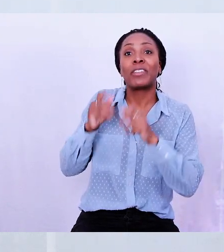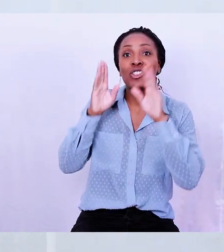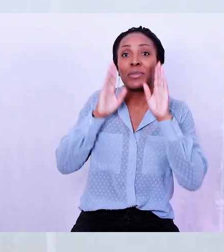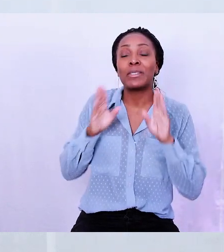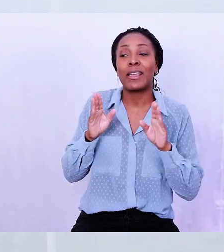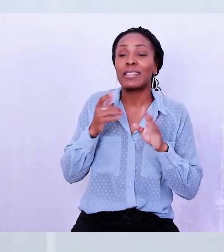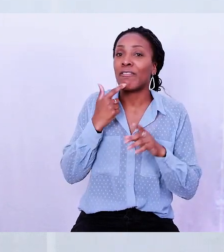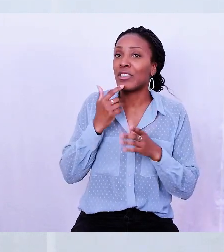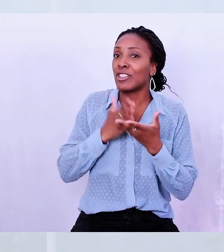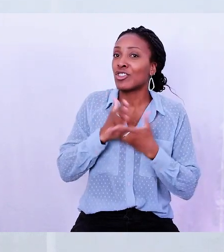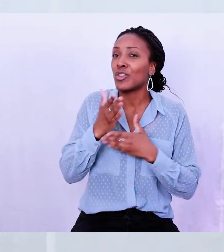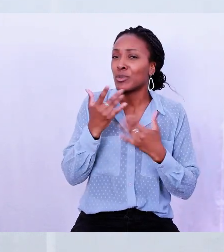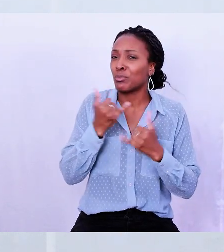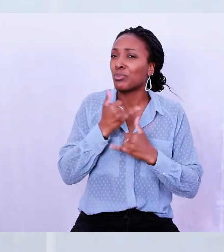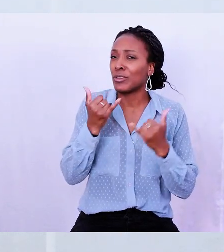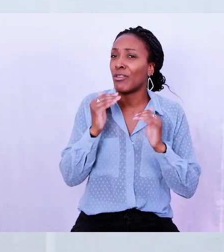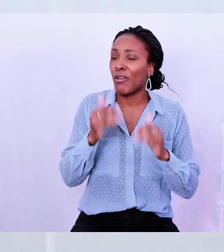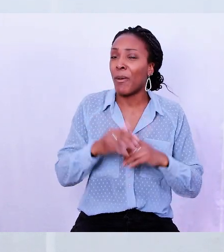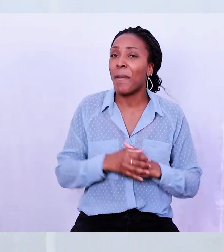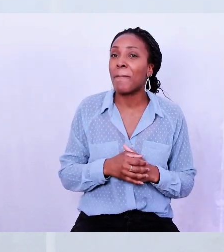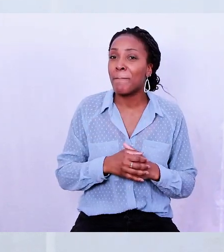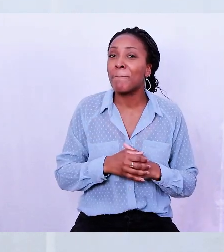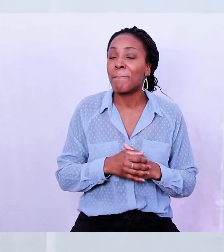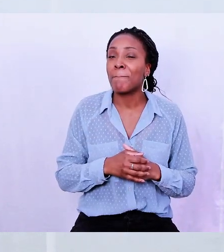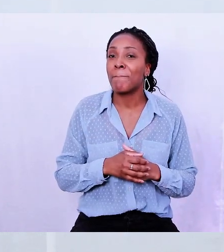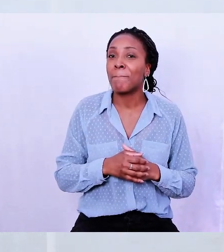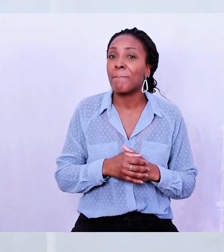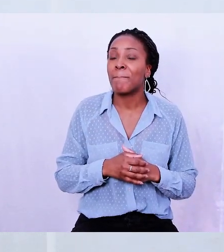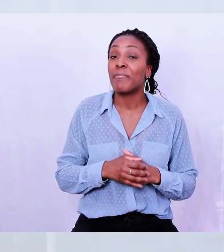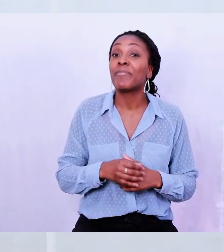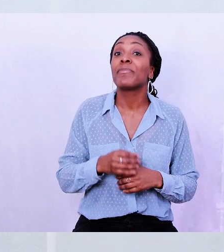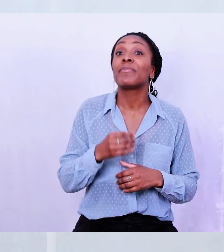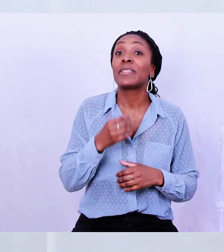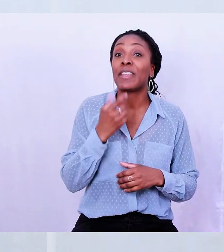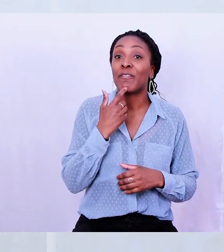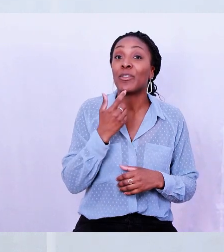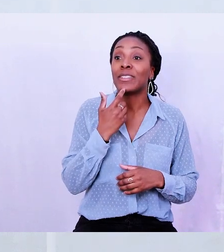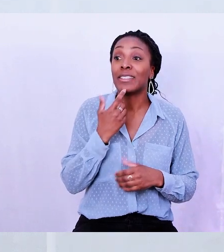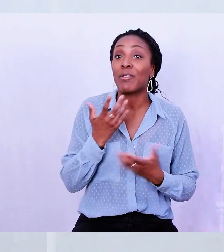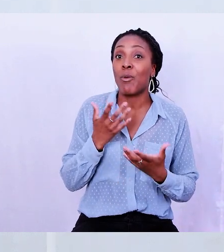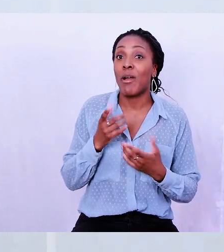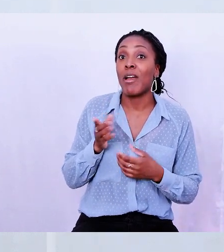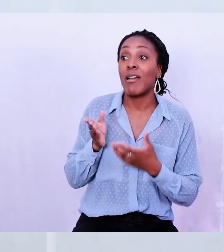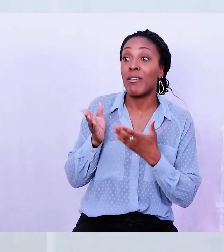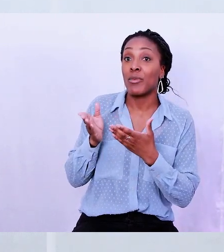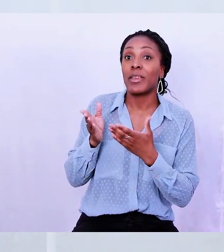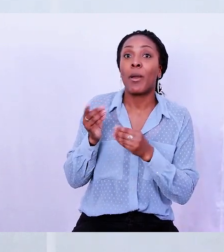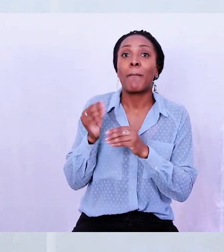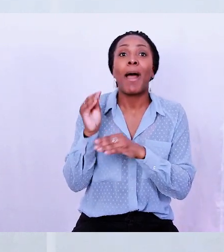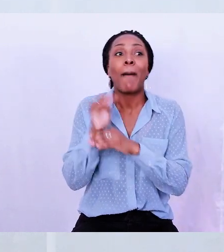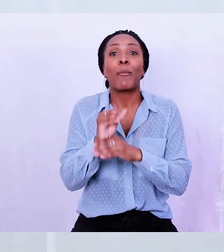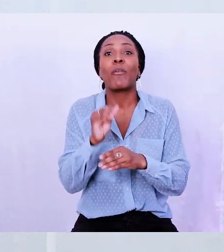aujourd'hui. Il est en train de le nommer, en train de lui dire, c'est ce vivant et l'approvisionnement du pays.